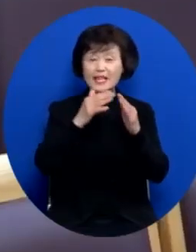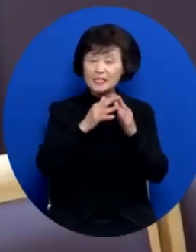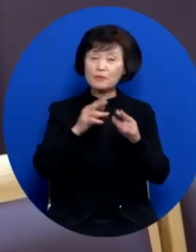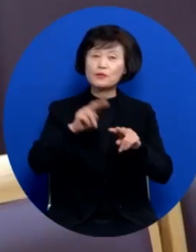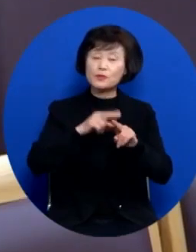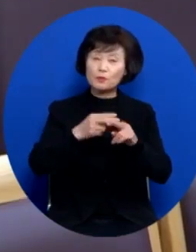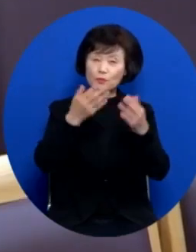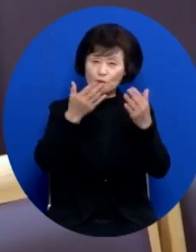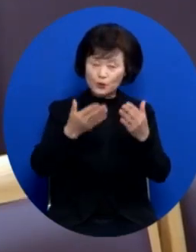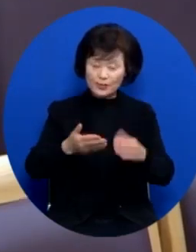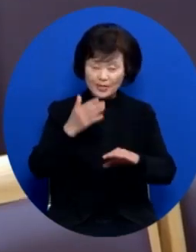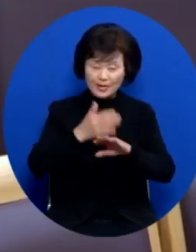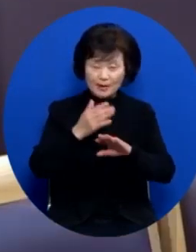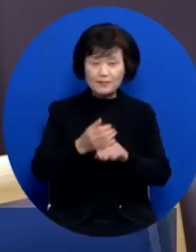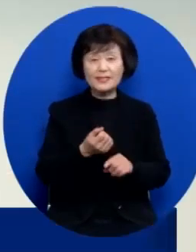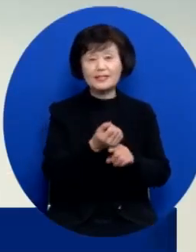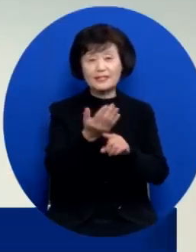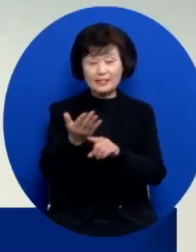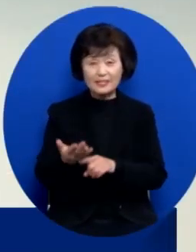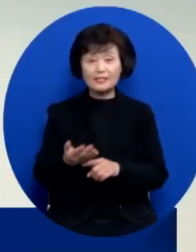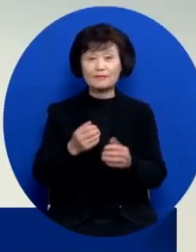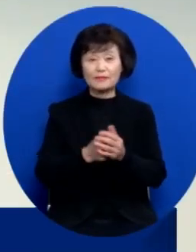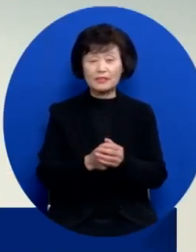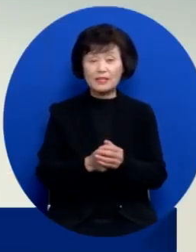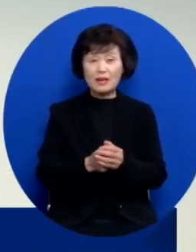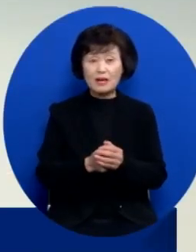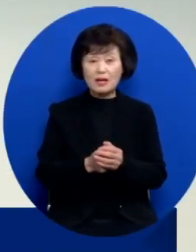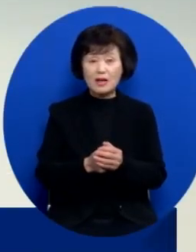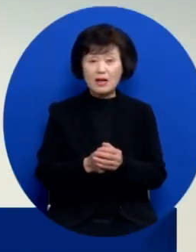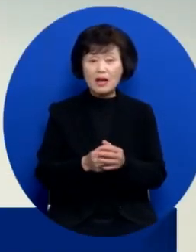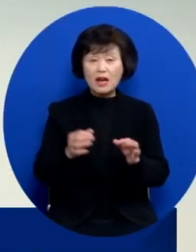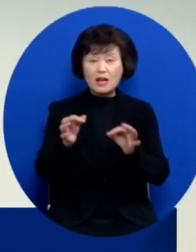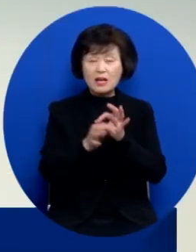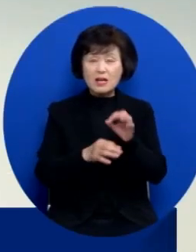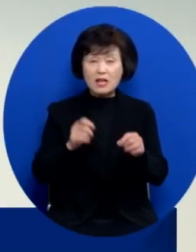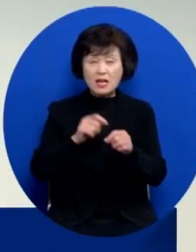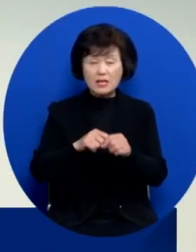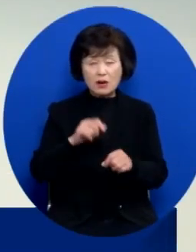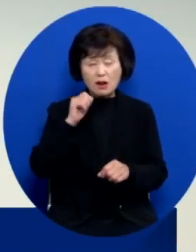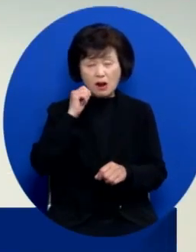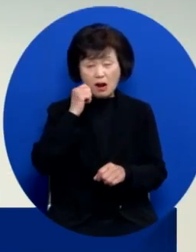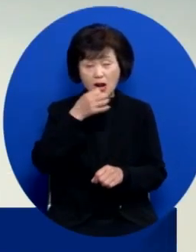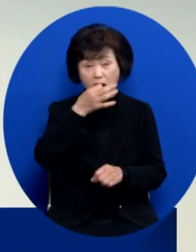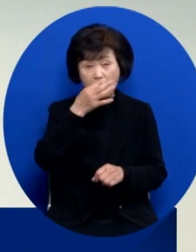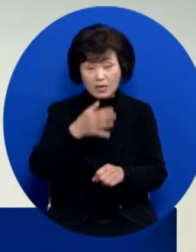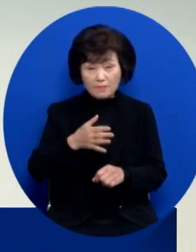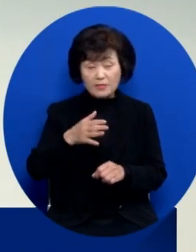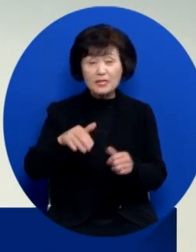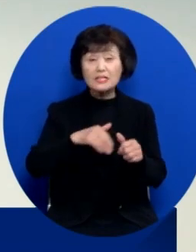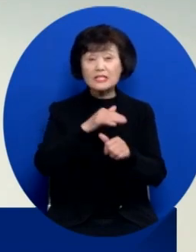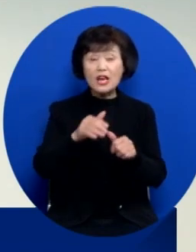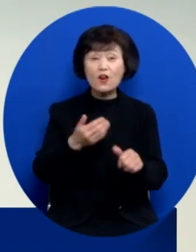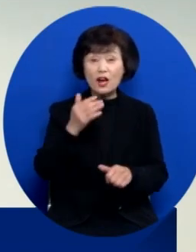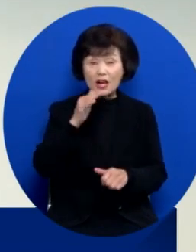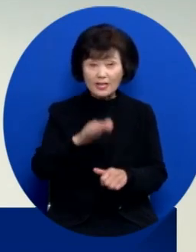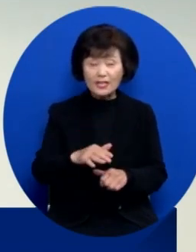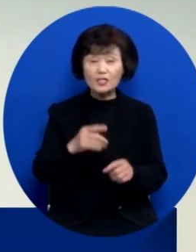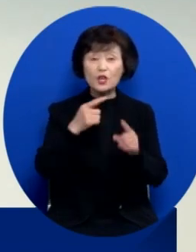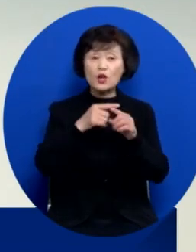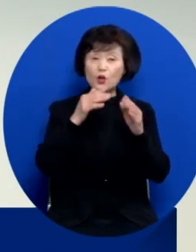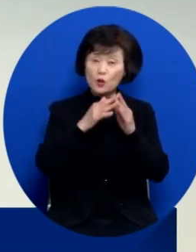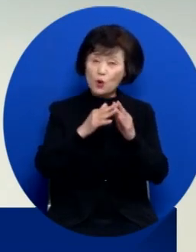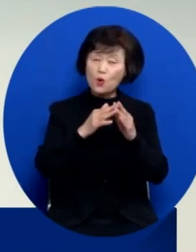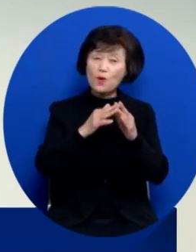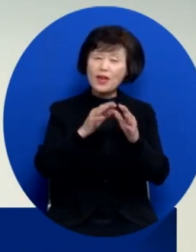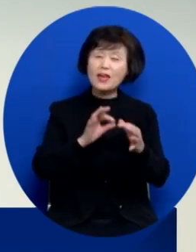화답했습니다. 경제적으로 어려운 울진 산불 주택 54채 가구를 지어주셔서 교회 관계자분들에게